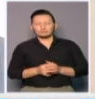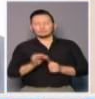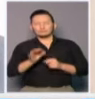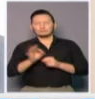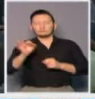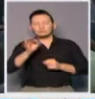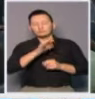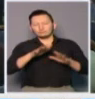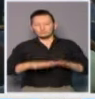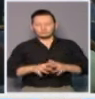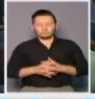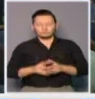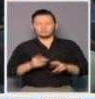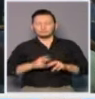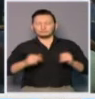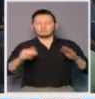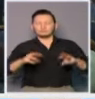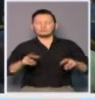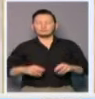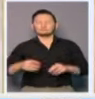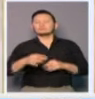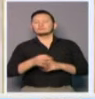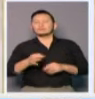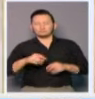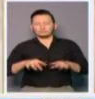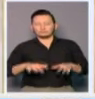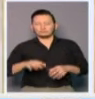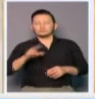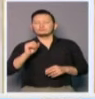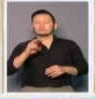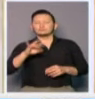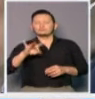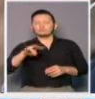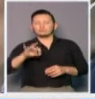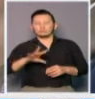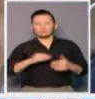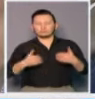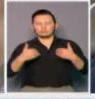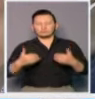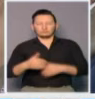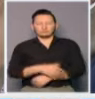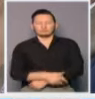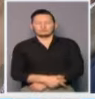прибалтийских стран. В этот день аким области Нурлан Ногаев пожелал участникам форума успехов в работе.